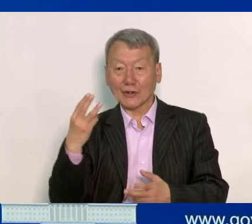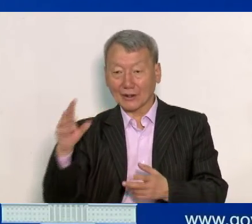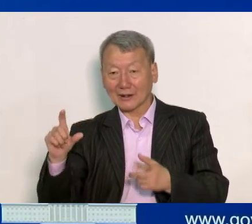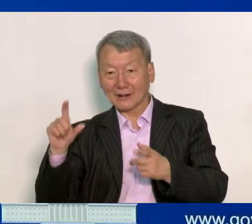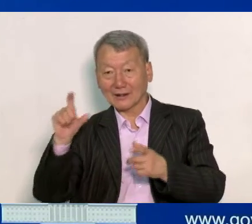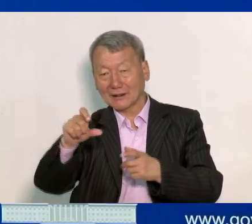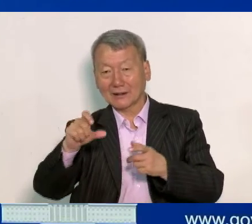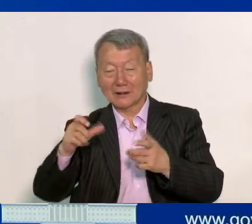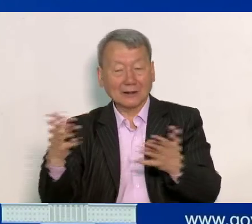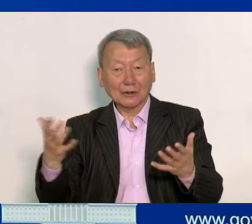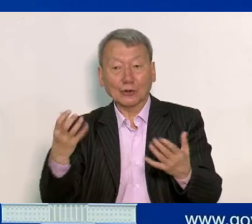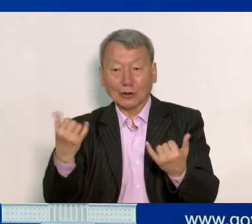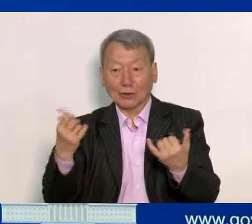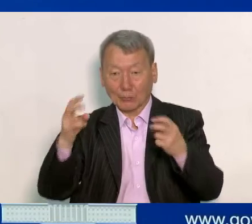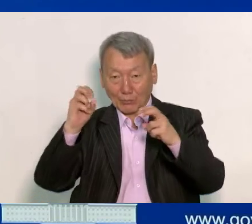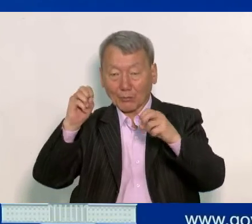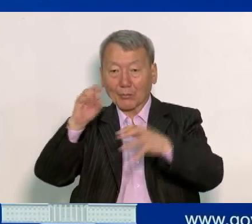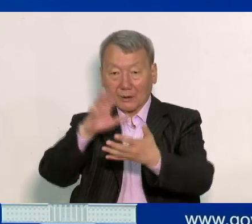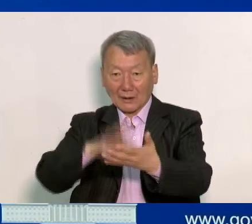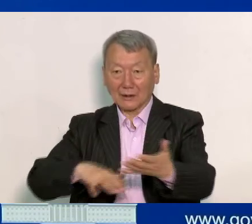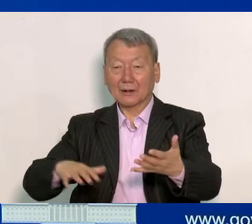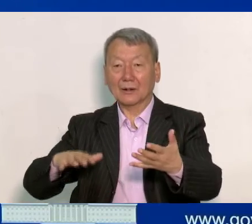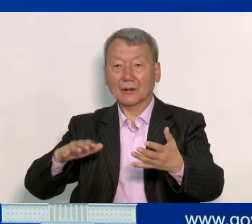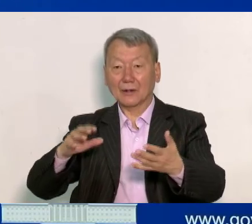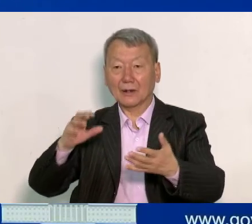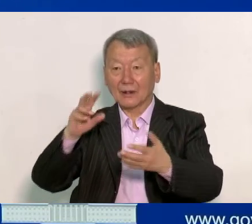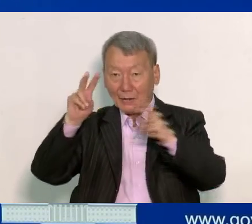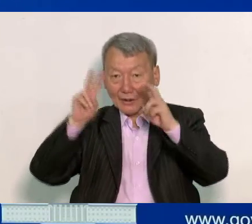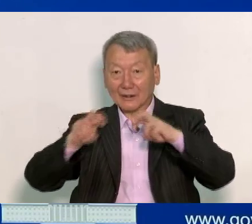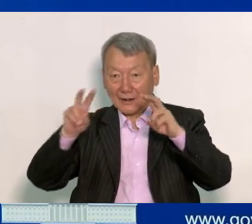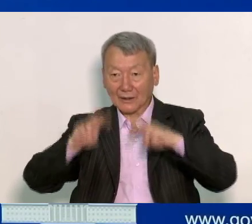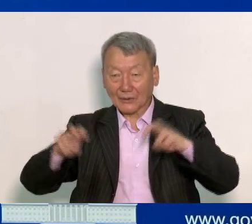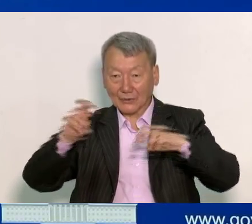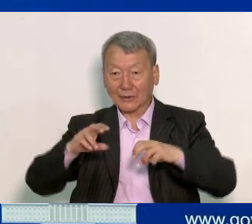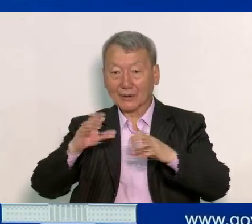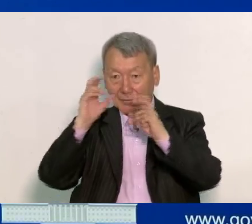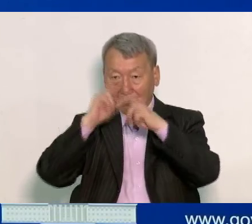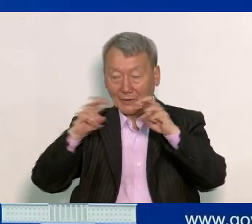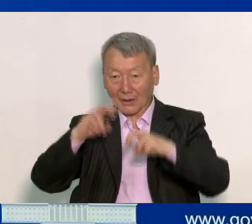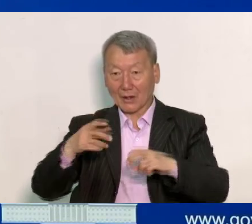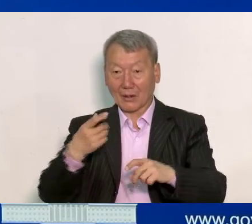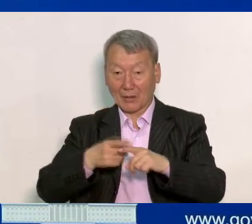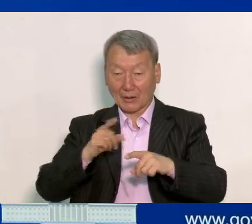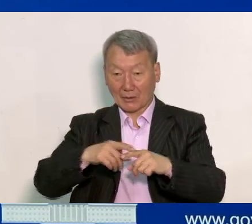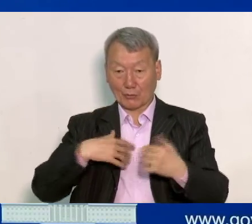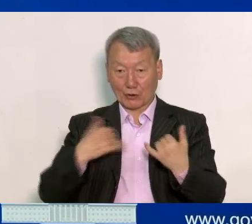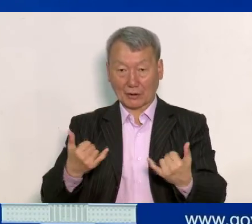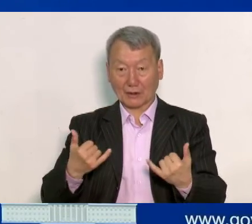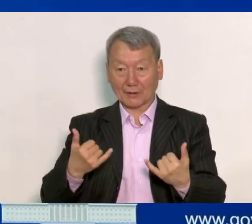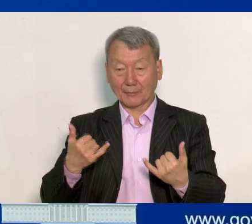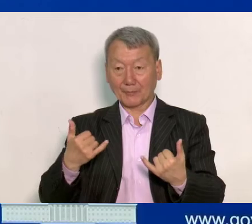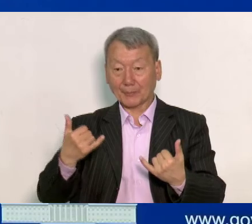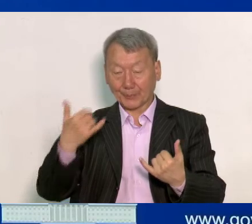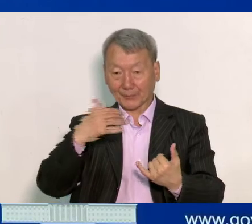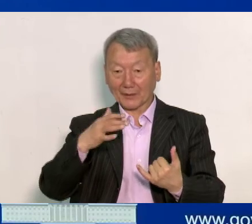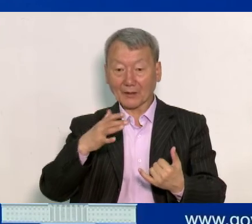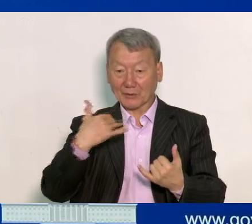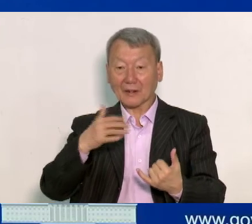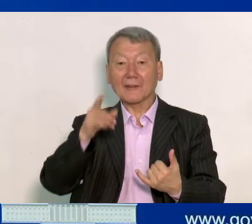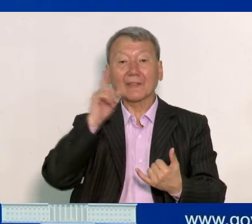сейчас пока идет еще идет исследование образцов, поэтому мы сейчас давали